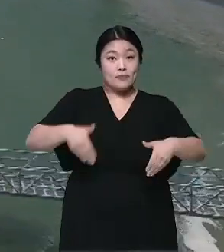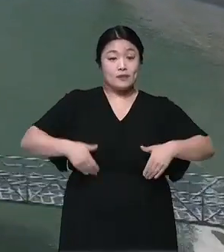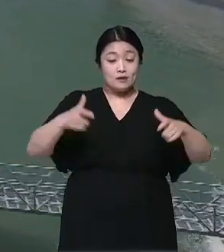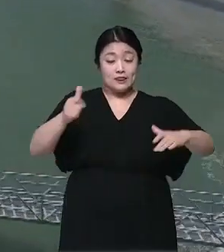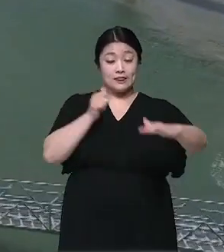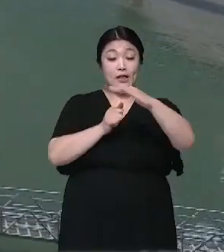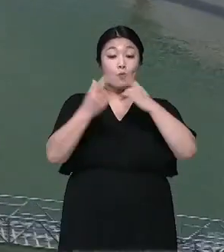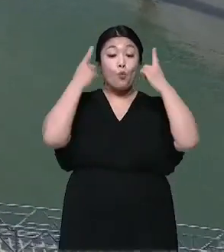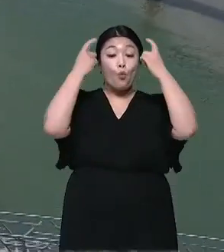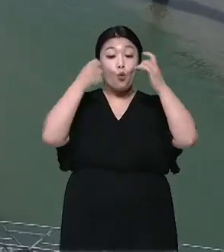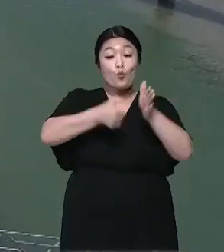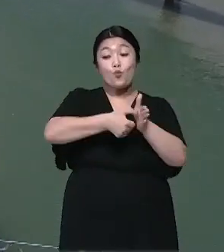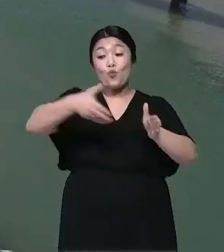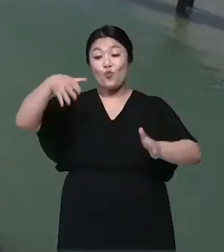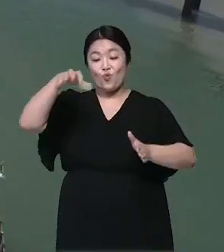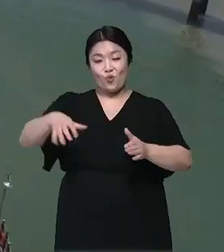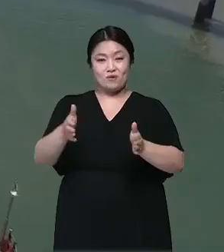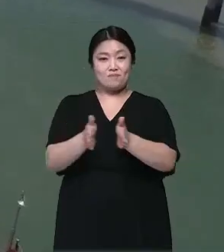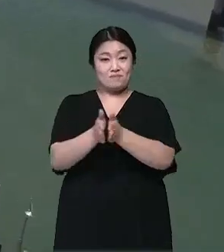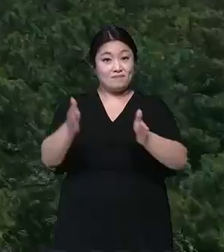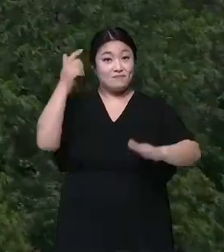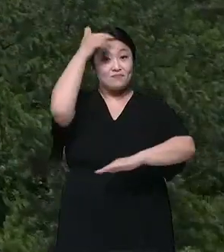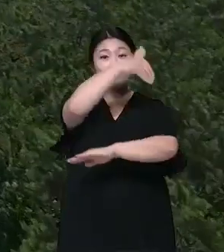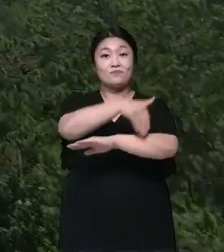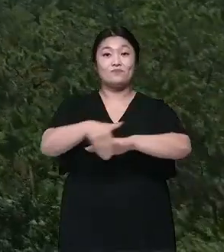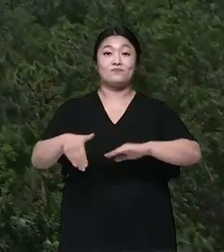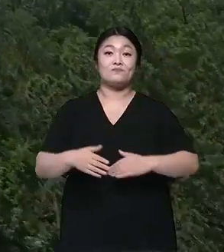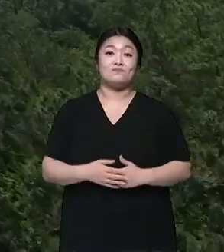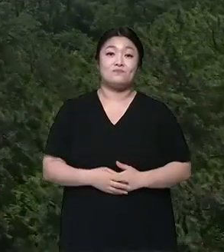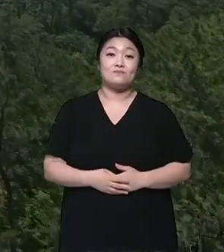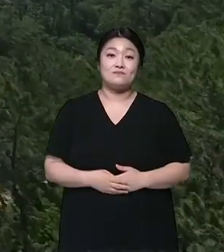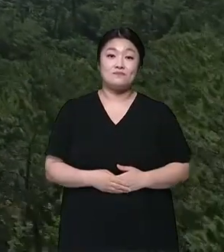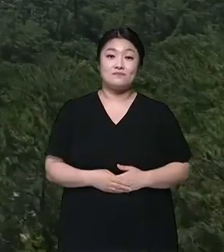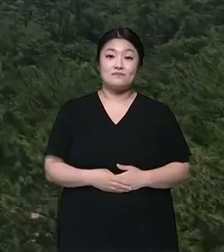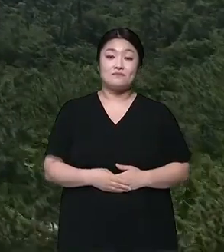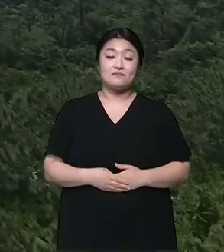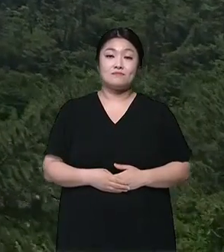남도의 대표 관광명소로 도약시킬 계획입니다. KBC 정경원입니다.